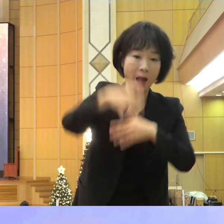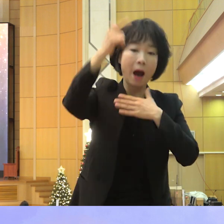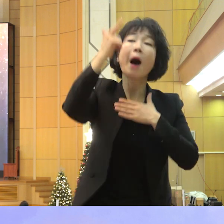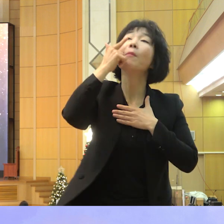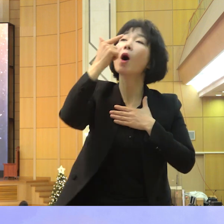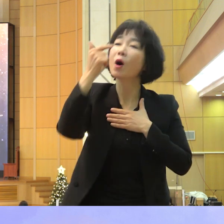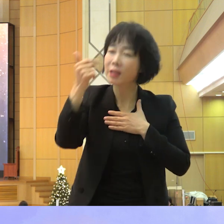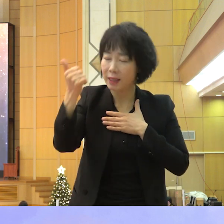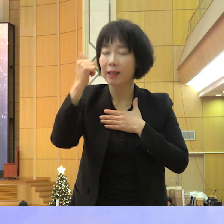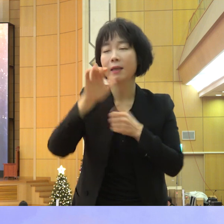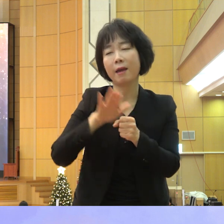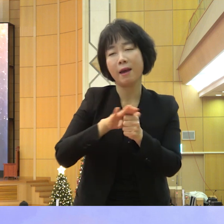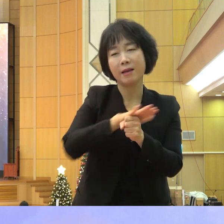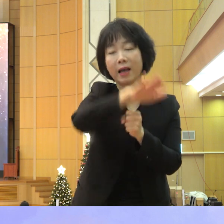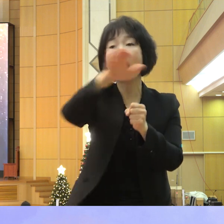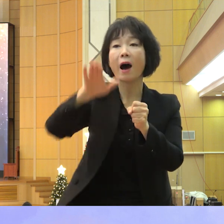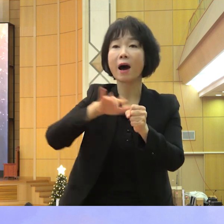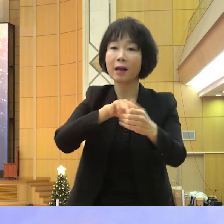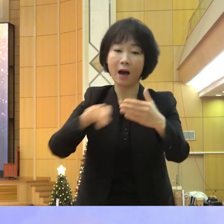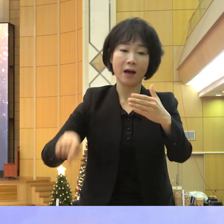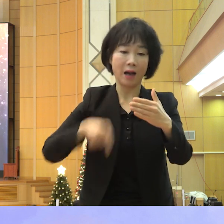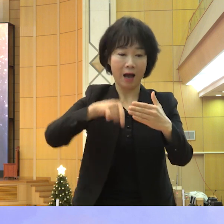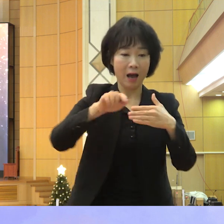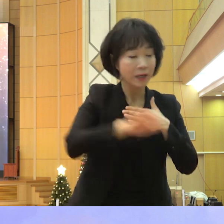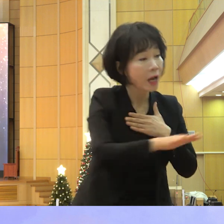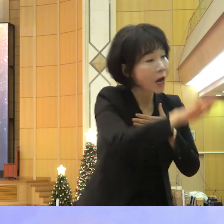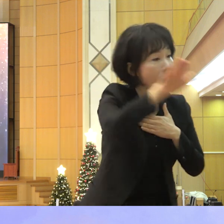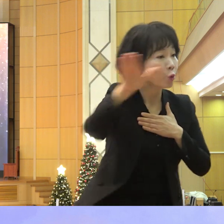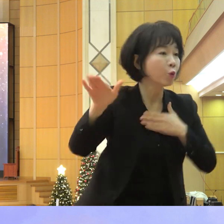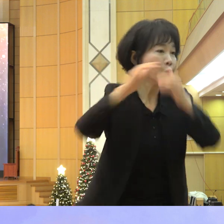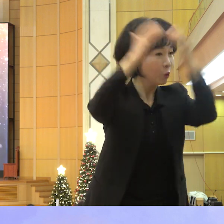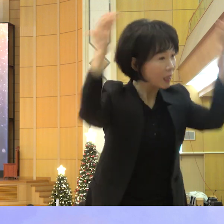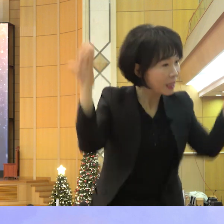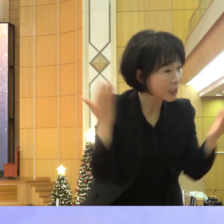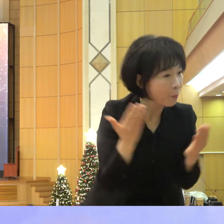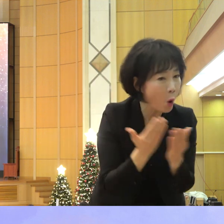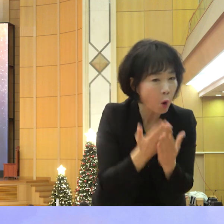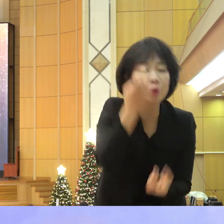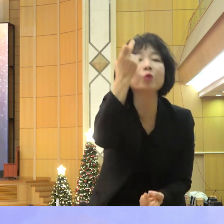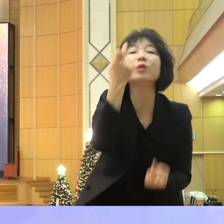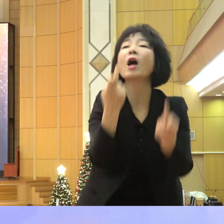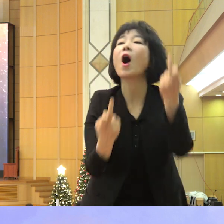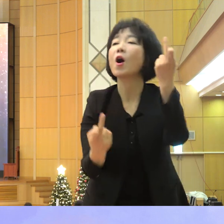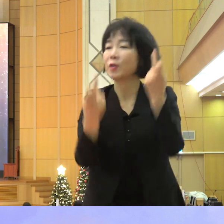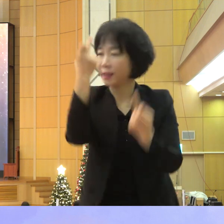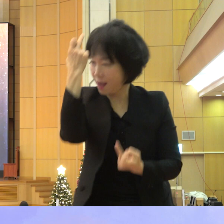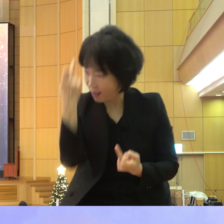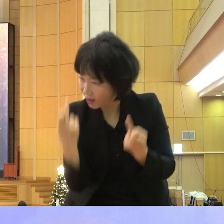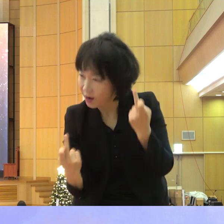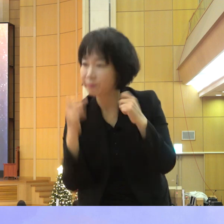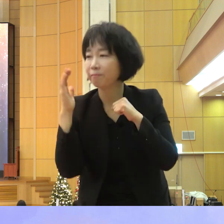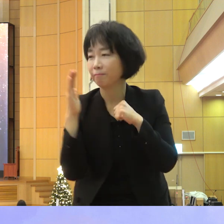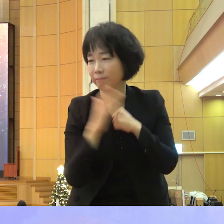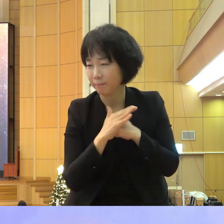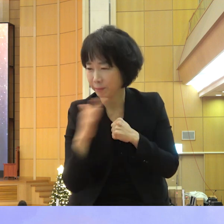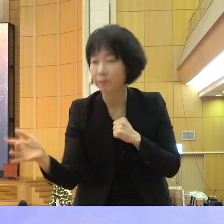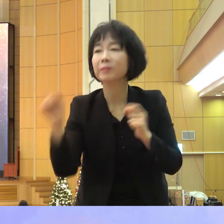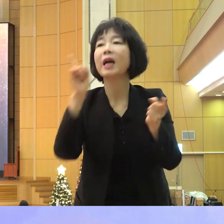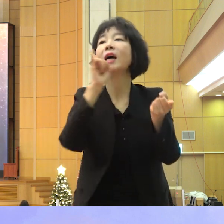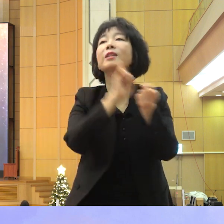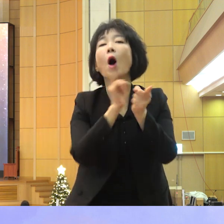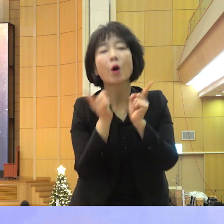넘치네. 아버지의 사랑 안에 우리 모두